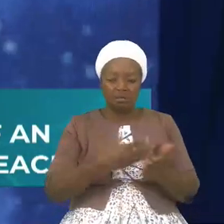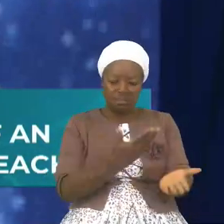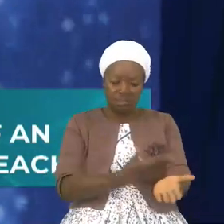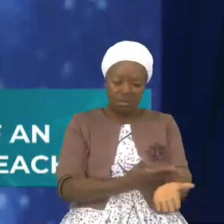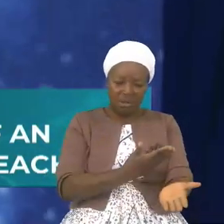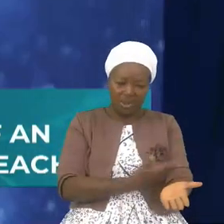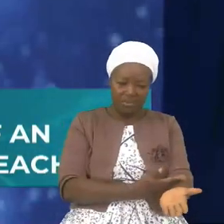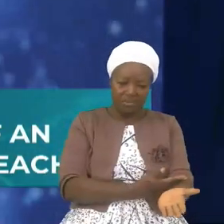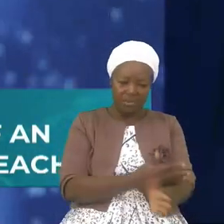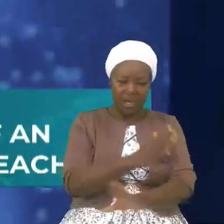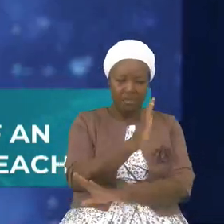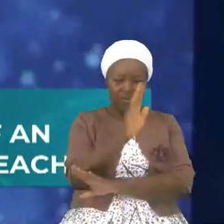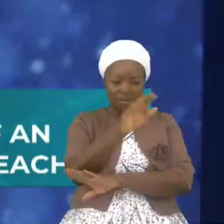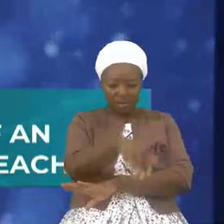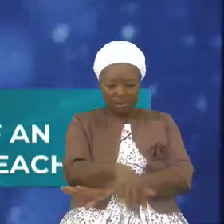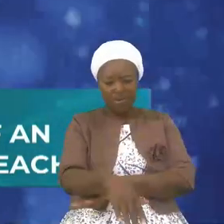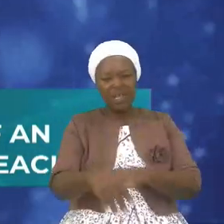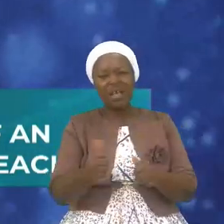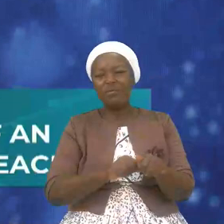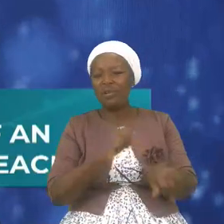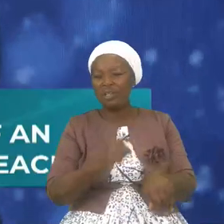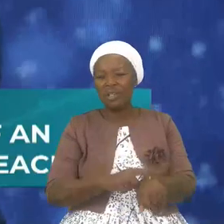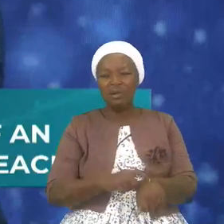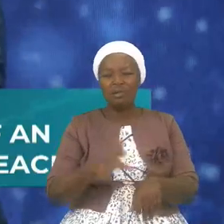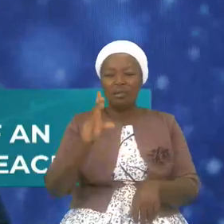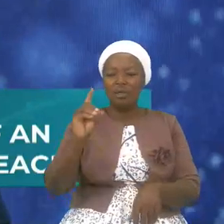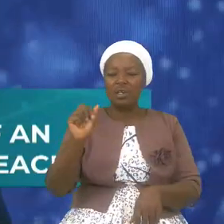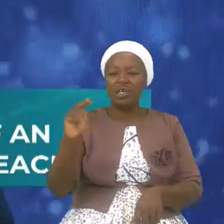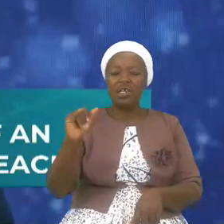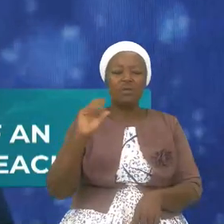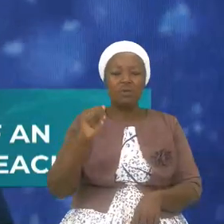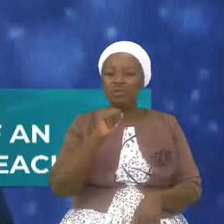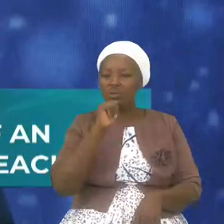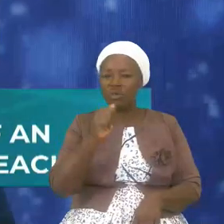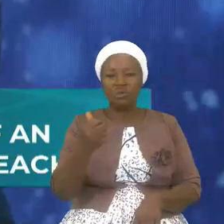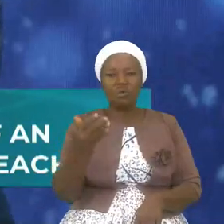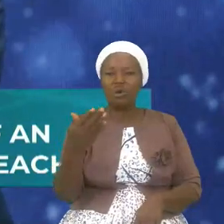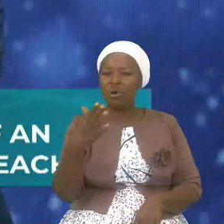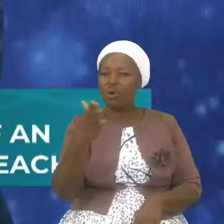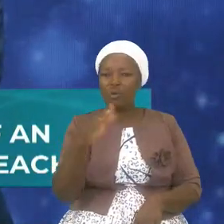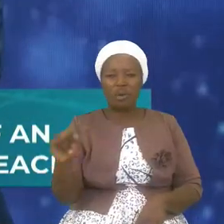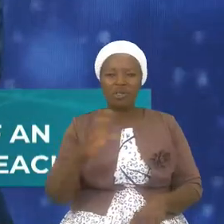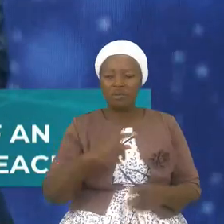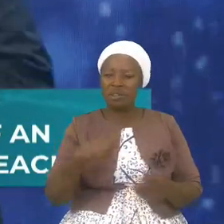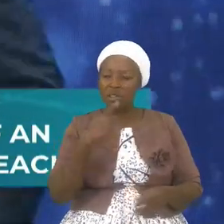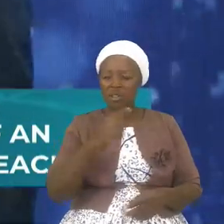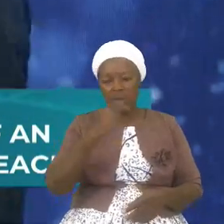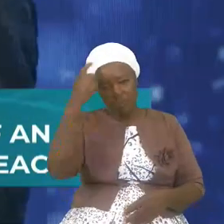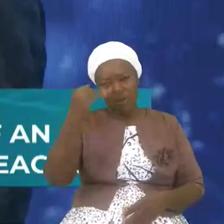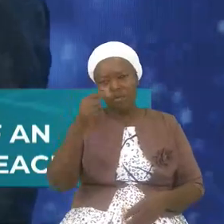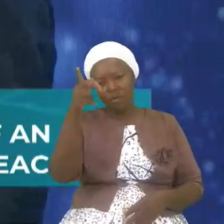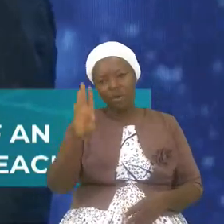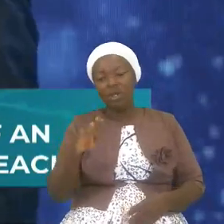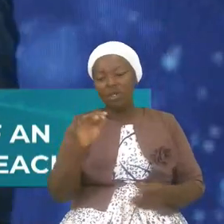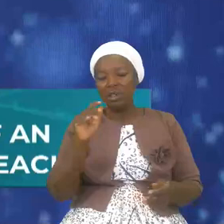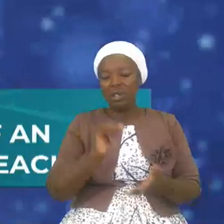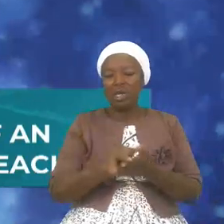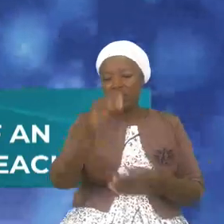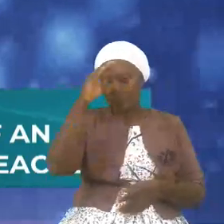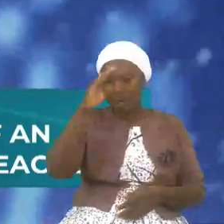est toujours non compromettant. Et il dit toujours la pensée de Dieu. Daniel était